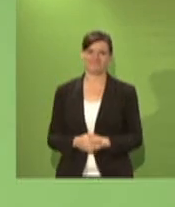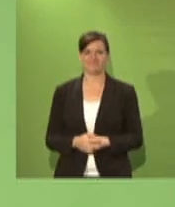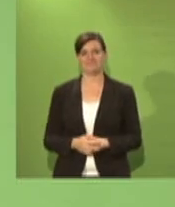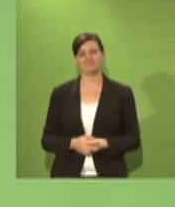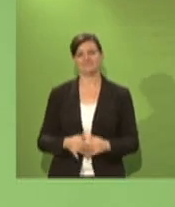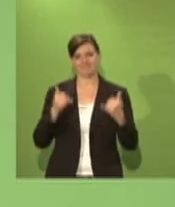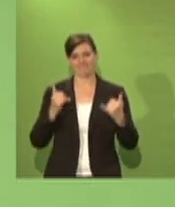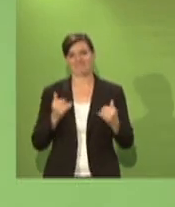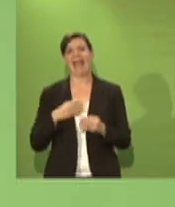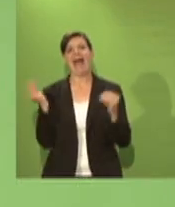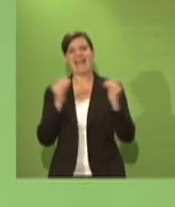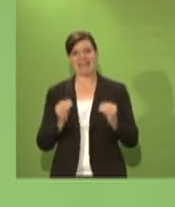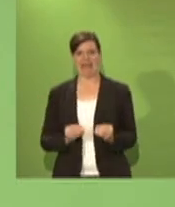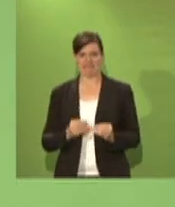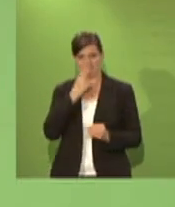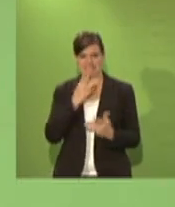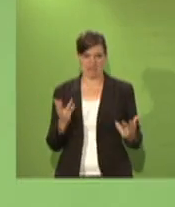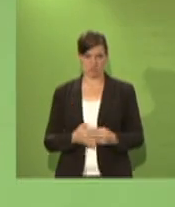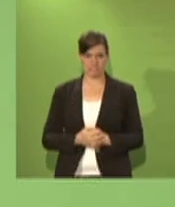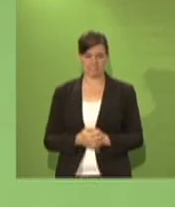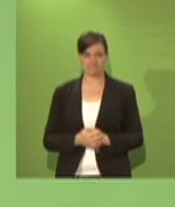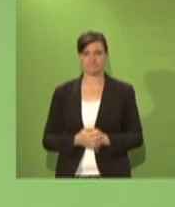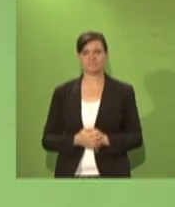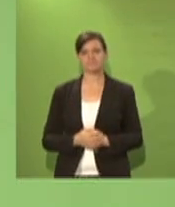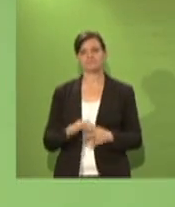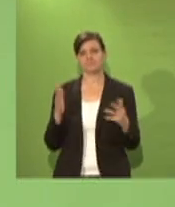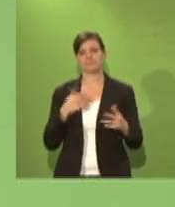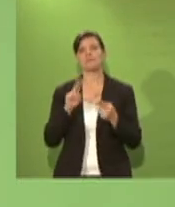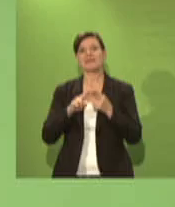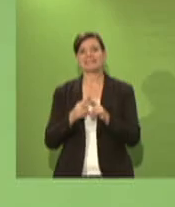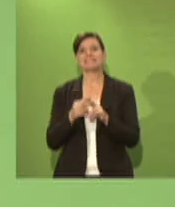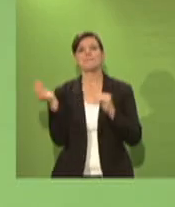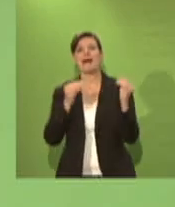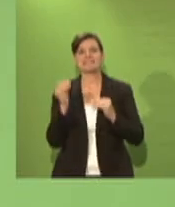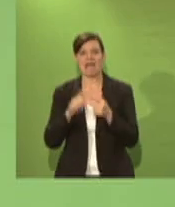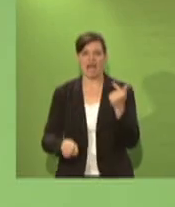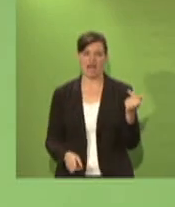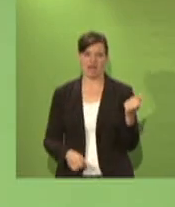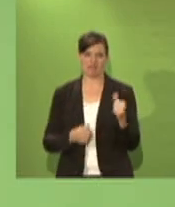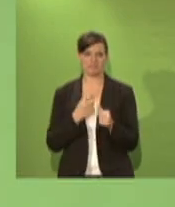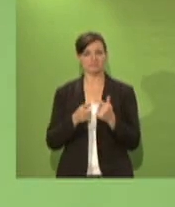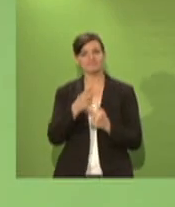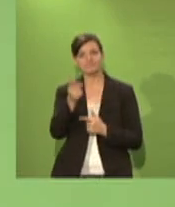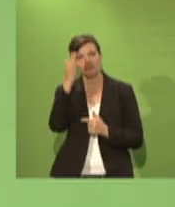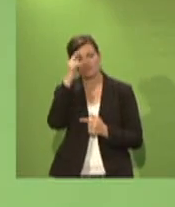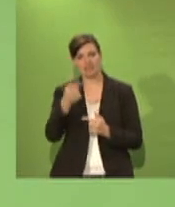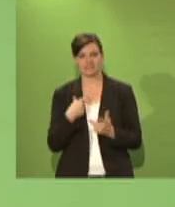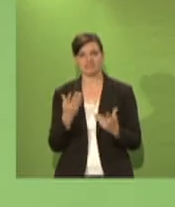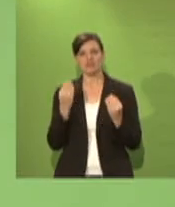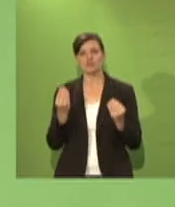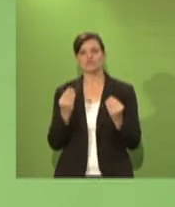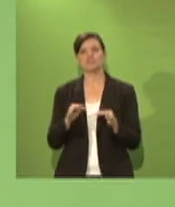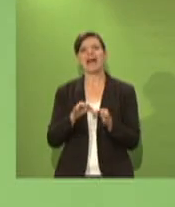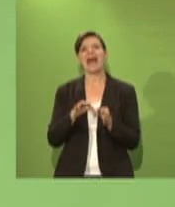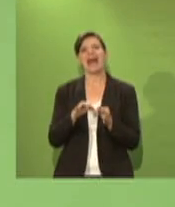Kommen wir zu den Einnahmen. Da seht ihr ja die Mitgliedsbeiträge. Wie ihr es wisst, machen wir dort immer den